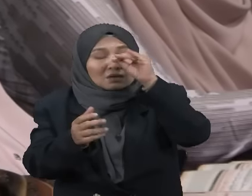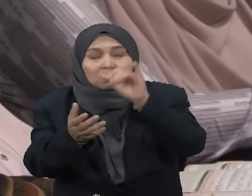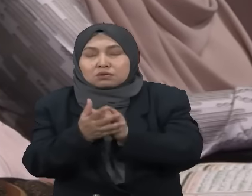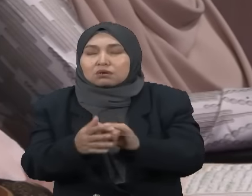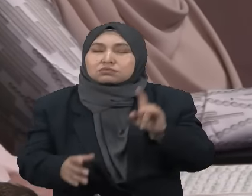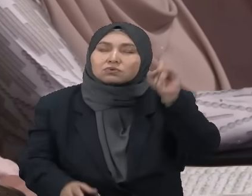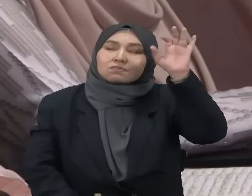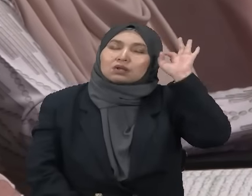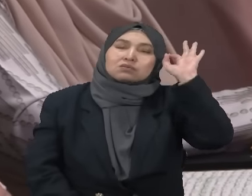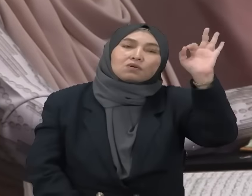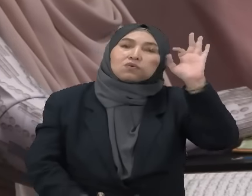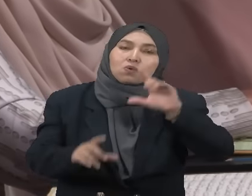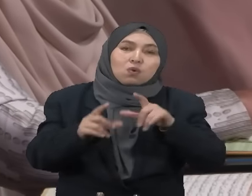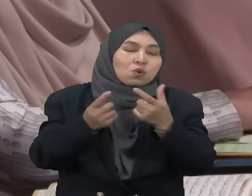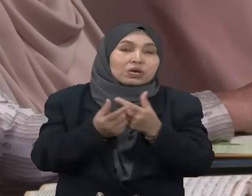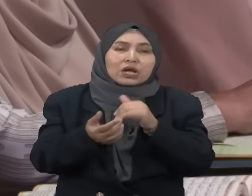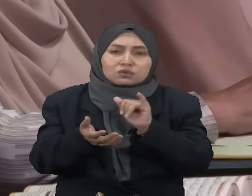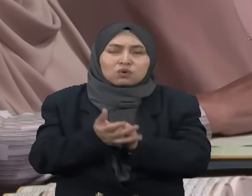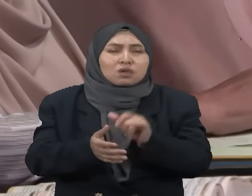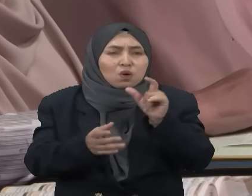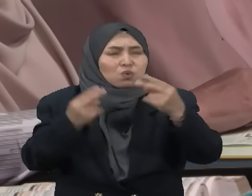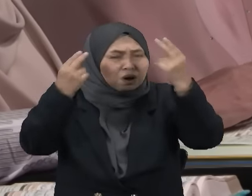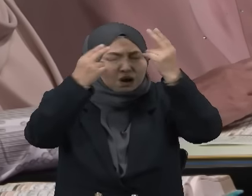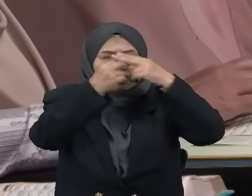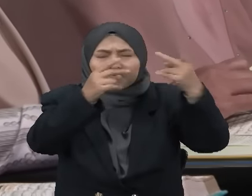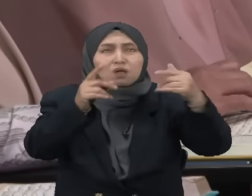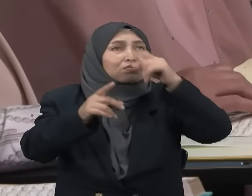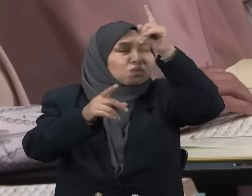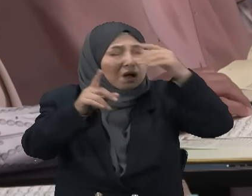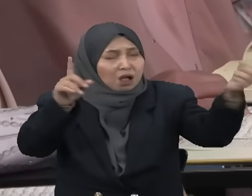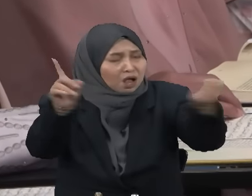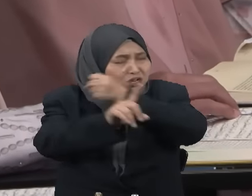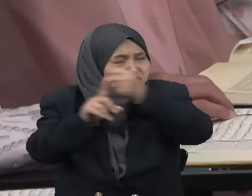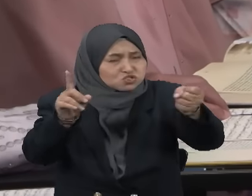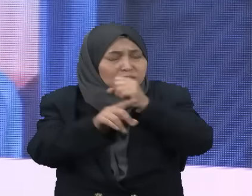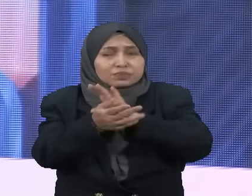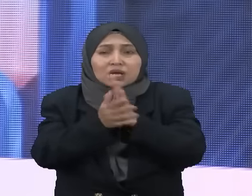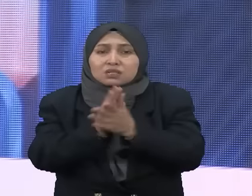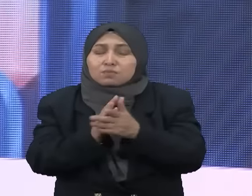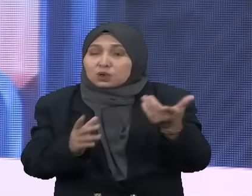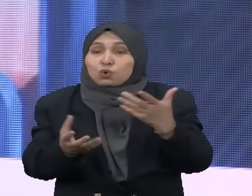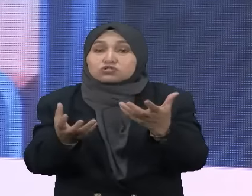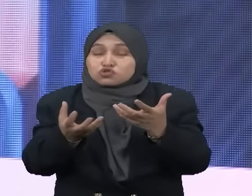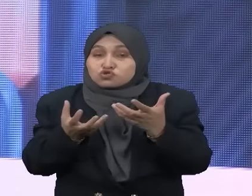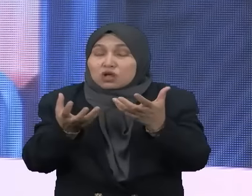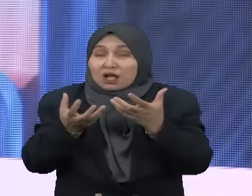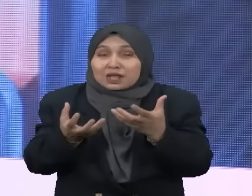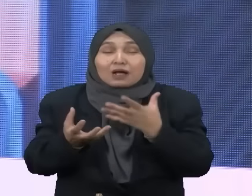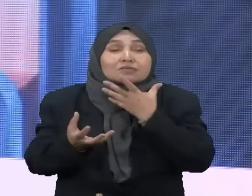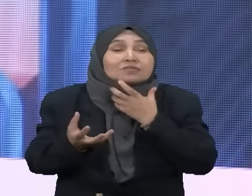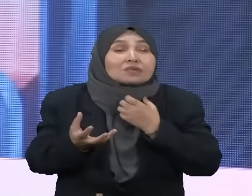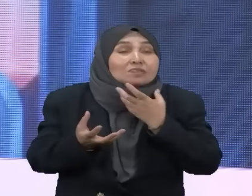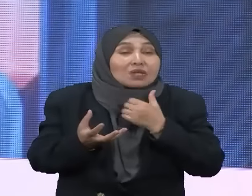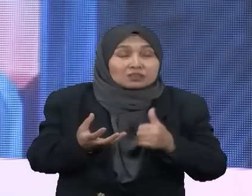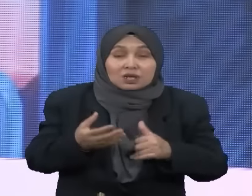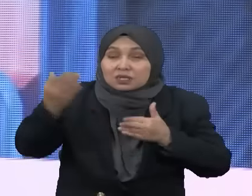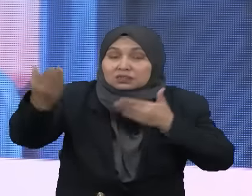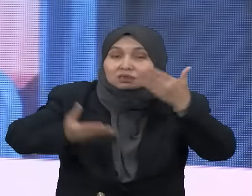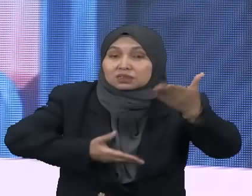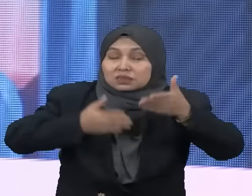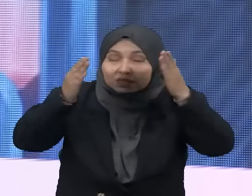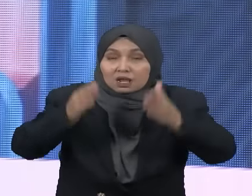tengok perangai golongan. Padanlah Allah SWT azab mereka. Dan mereka datang sebab nakkan kepada lelaki-lelaki tetamu-tetamu Nabi Lut alaihi